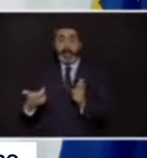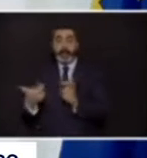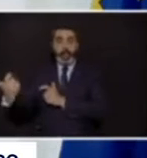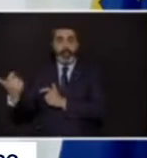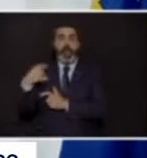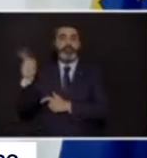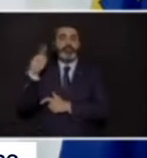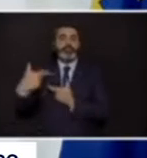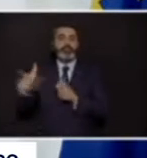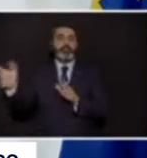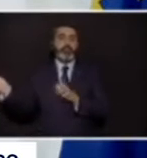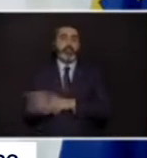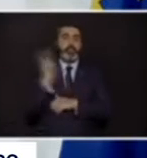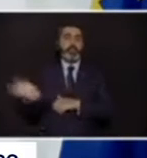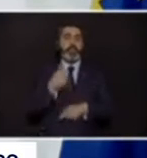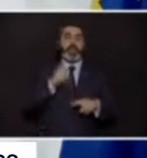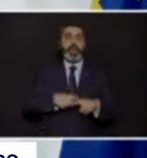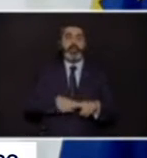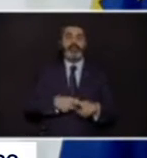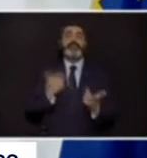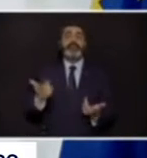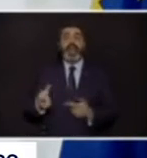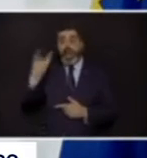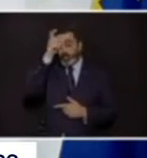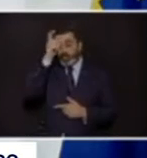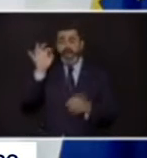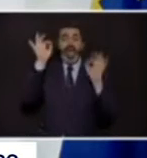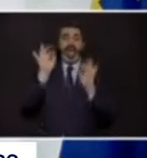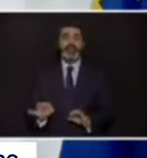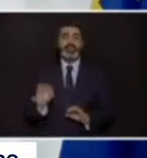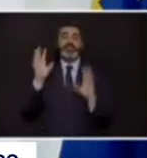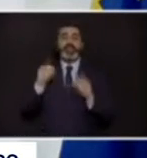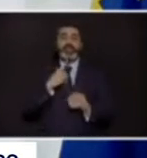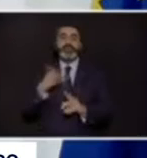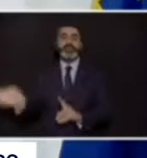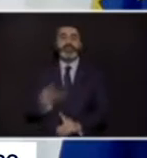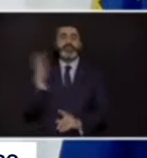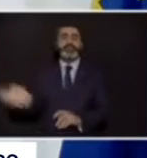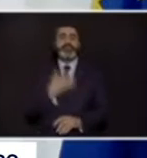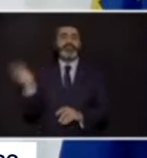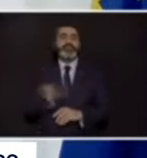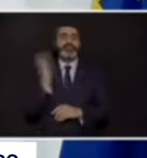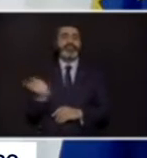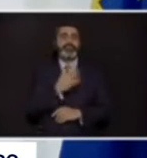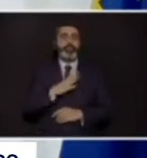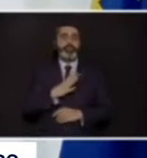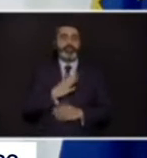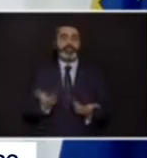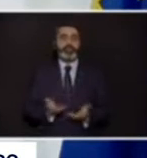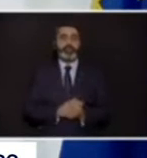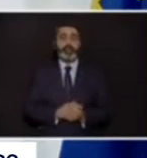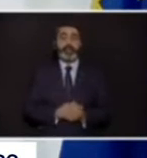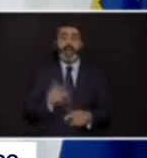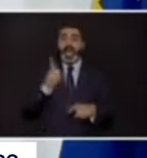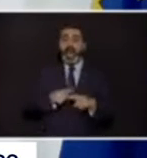Τουρκία έχει μετατραπεί σε επίσημο διακινητή μεταναστών. Η Ευρωπαϊκή Ένωση και η Ελλάδα δεν αποδέχονται αυτή